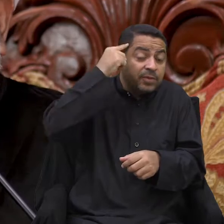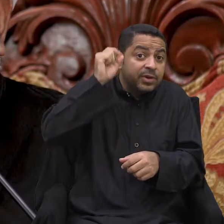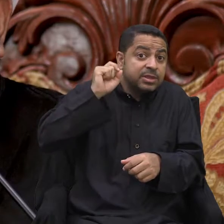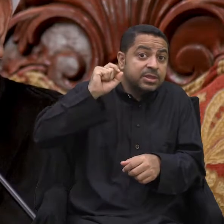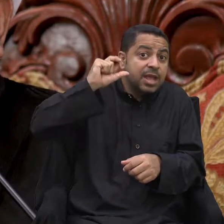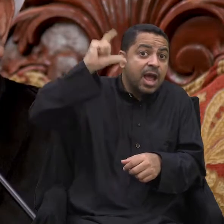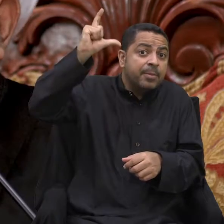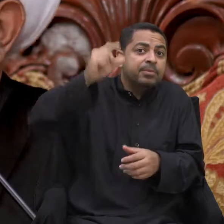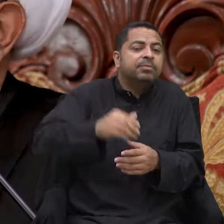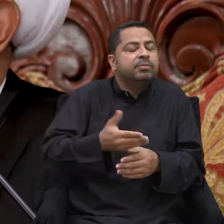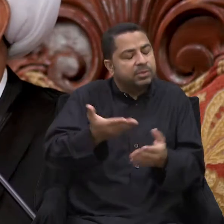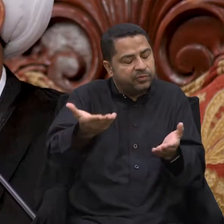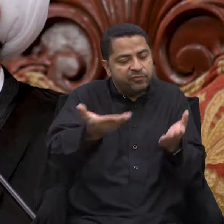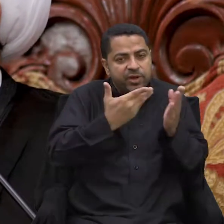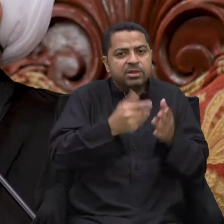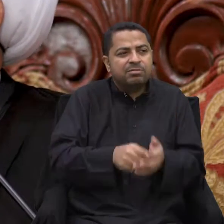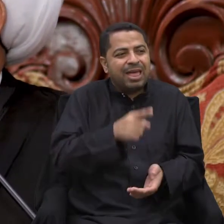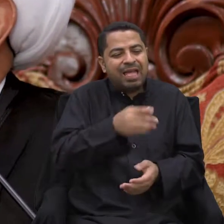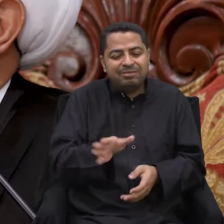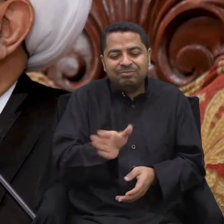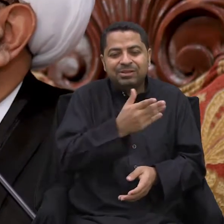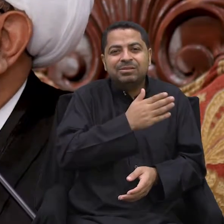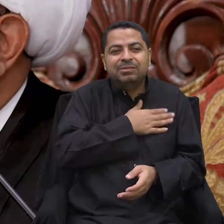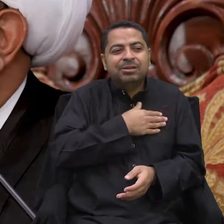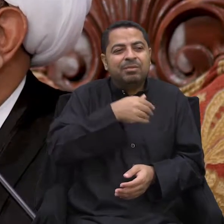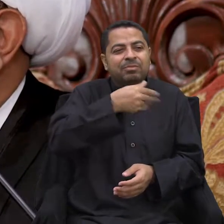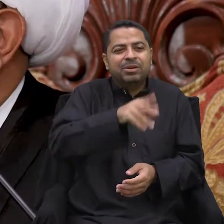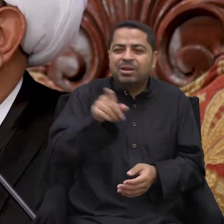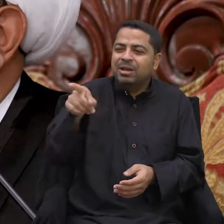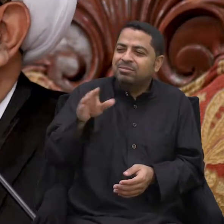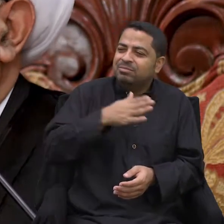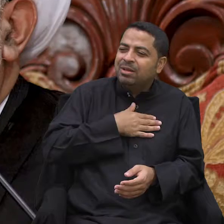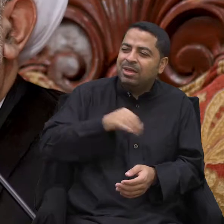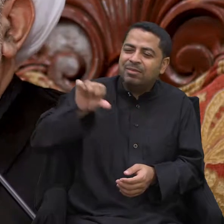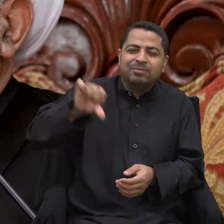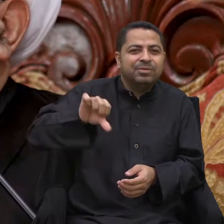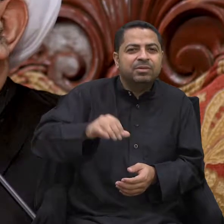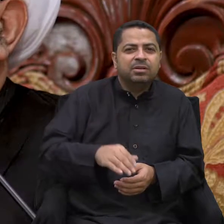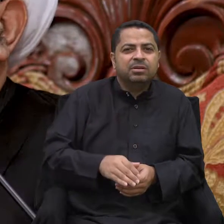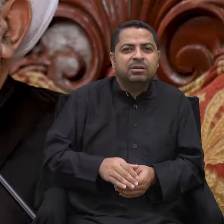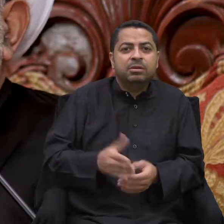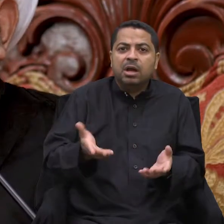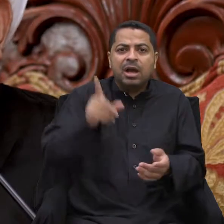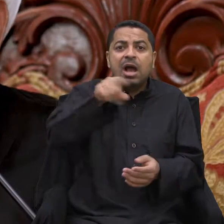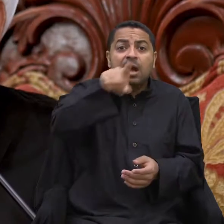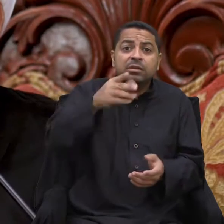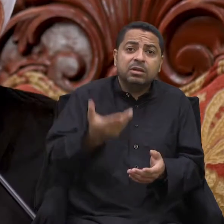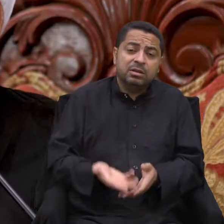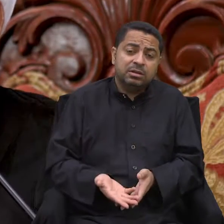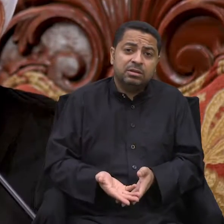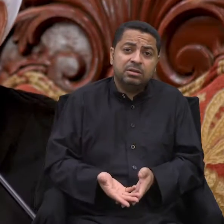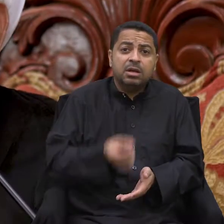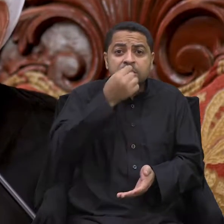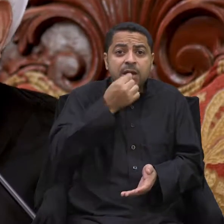من الانتقاد تفضل. وأما أن تنتقد الموجود، وهذا كما يقول